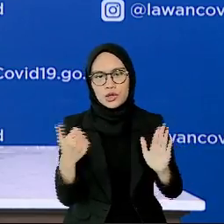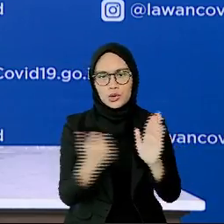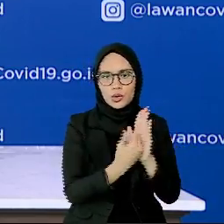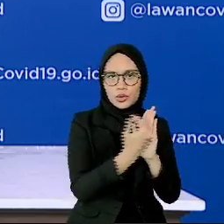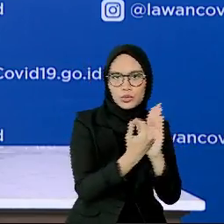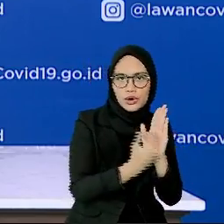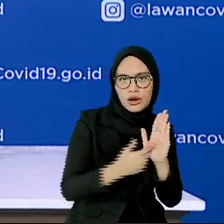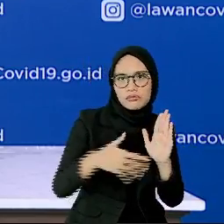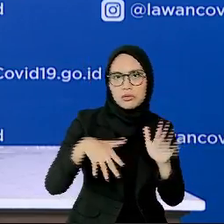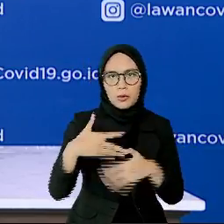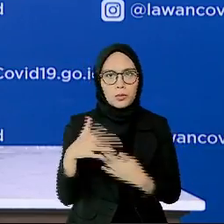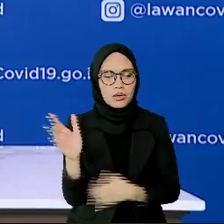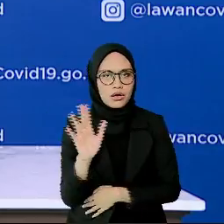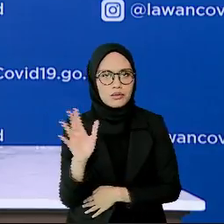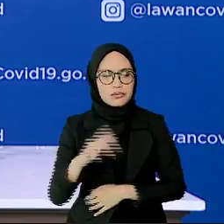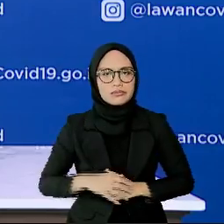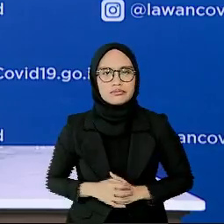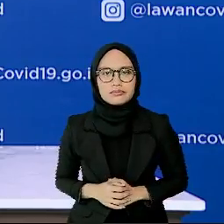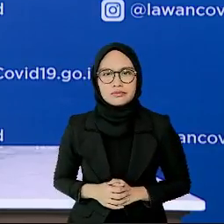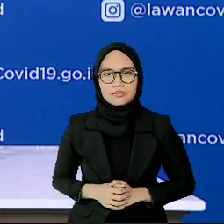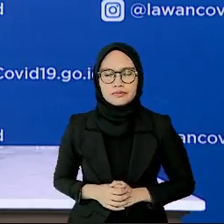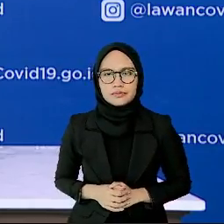kebijakan yang ada. Terima kasih.